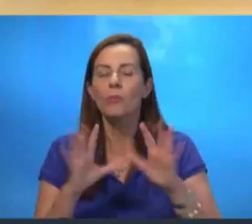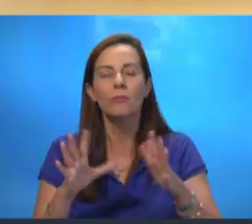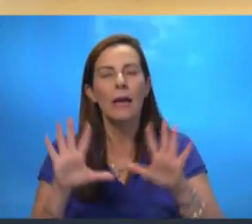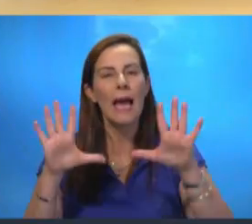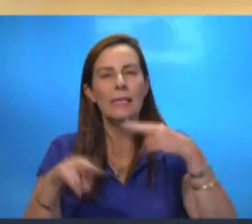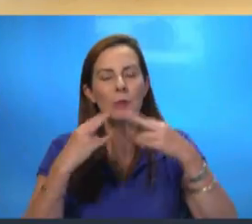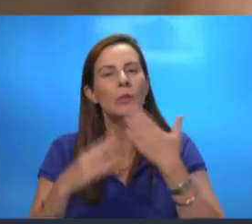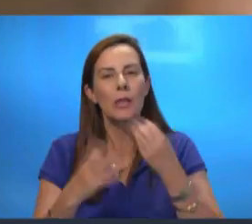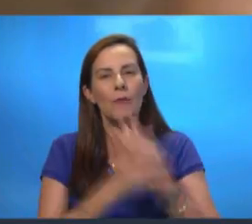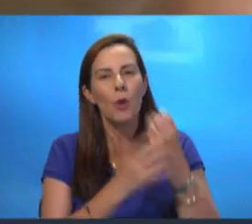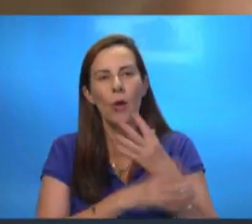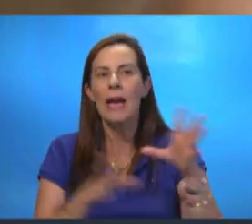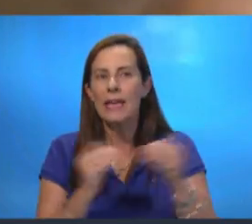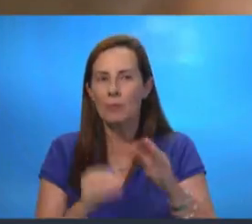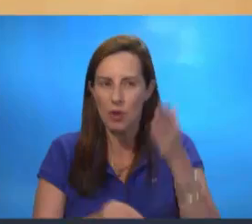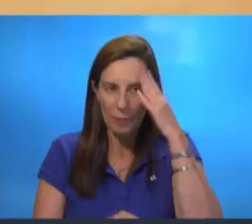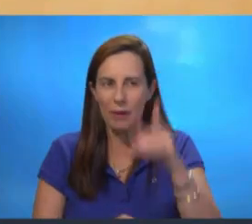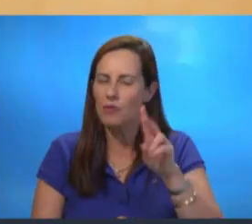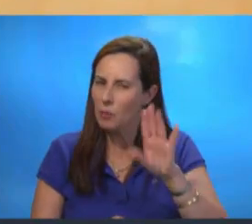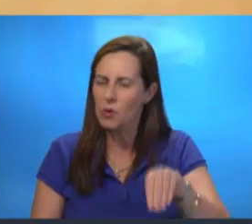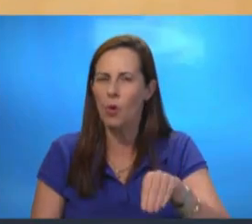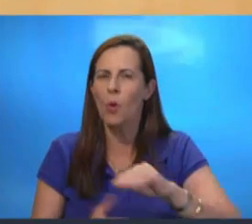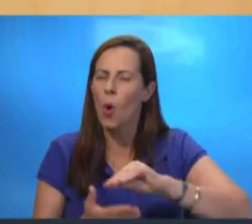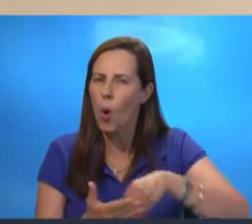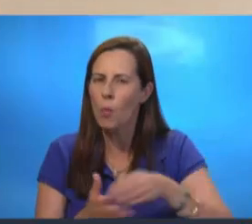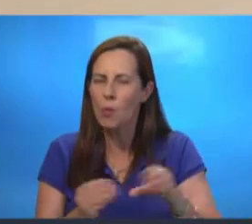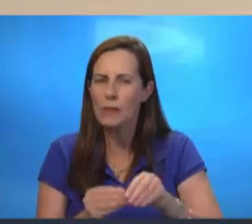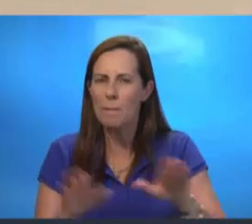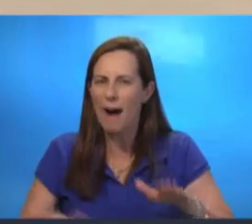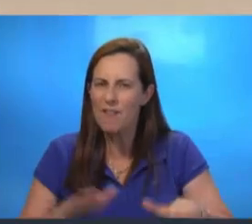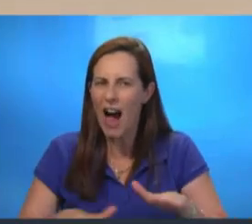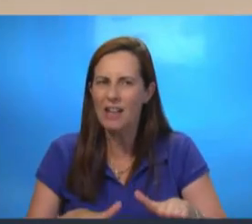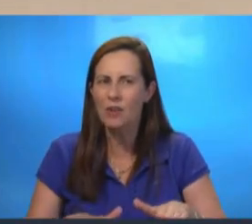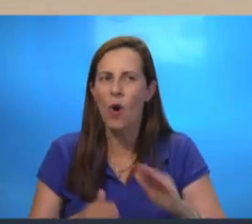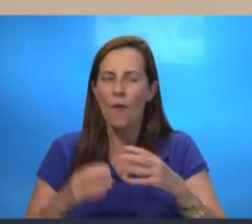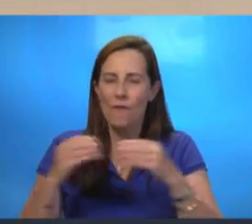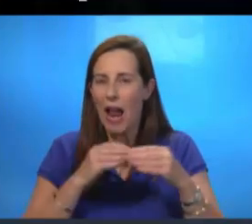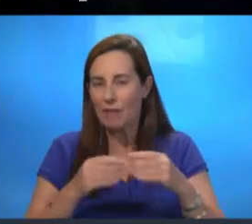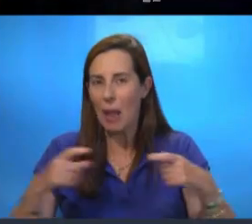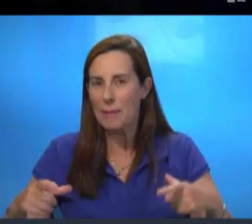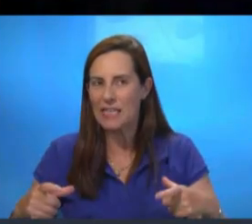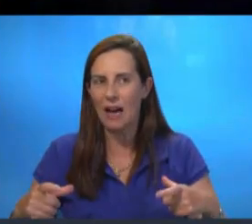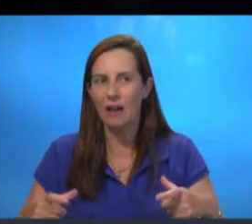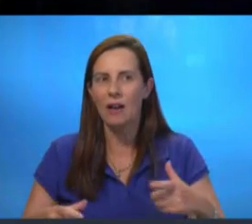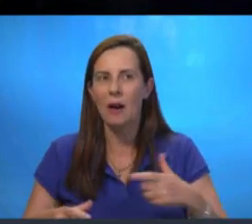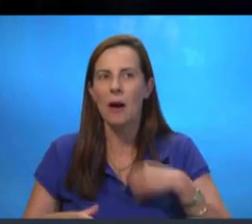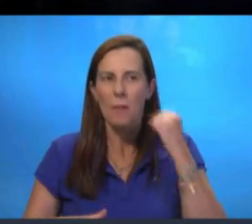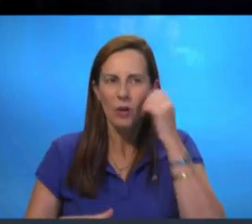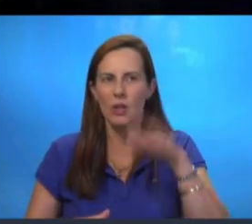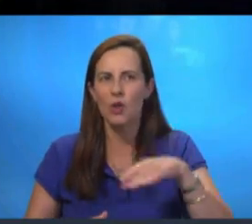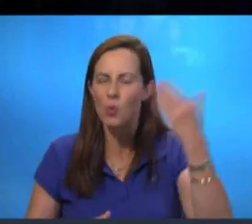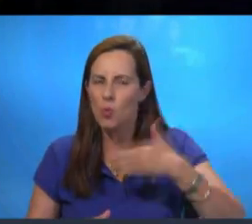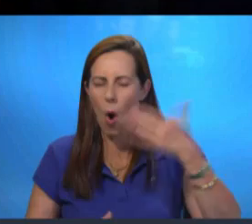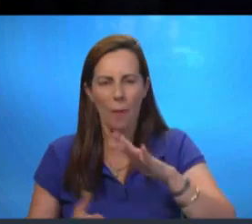ישראליות. יחד עם מה שאתם מכירים, אפשר גם למצוא חומוס עם ברווז או פלאפל על פיצה. I mean, we have shawarma